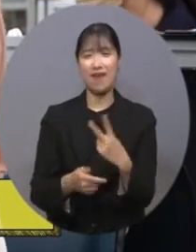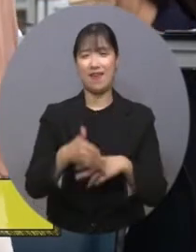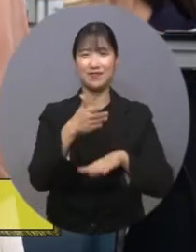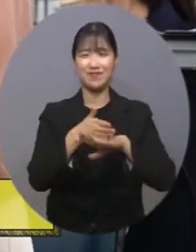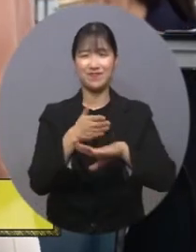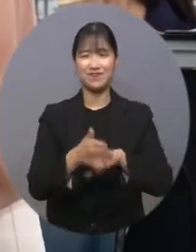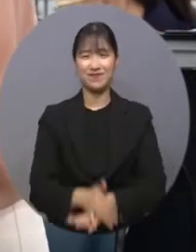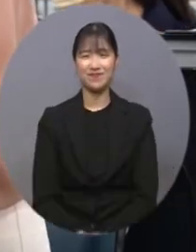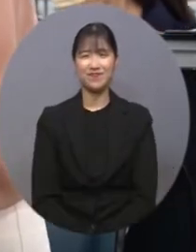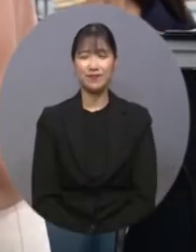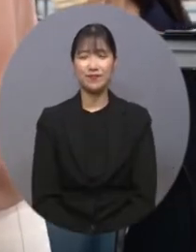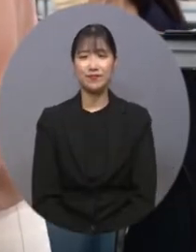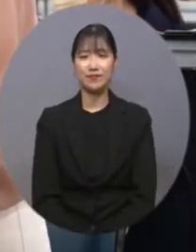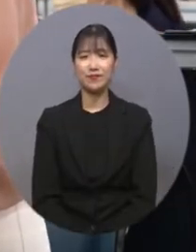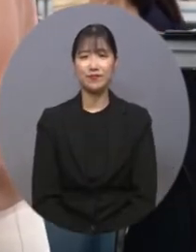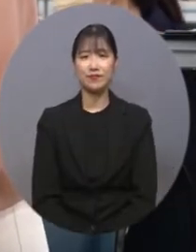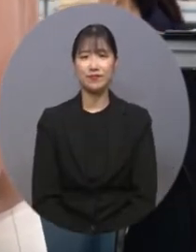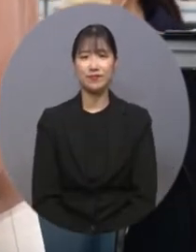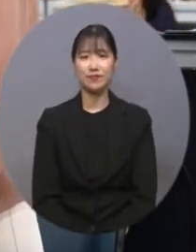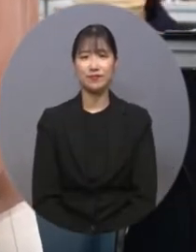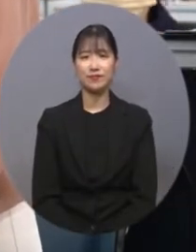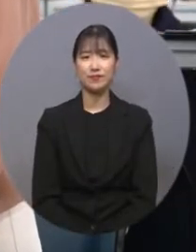감사합니다.